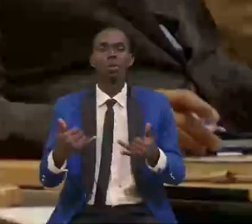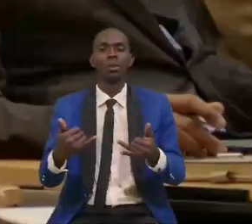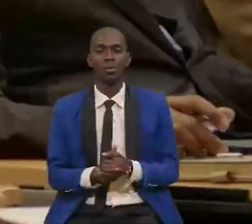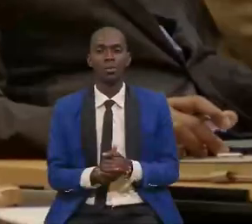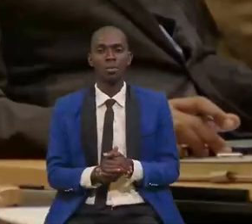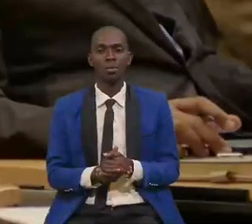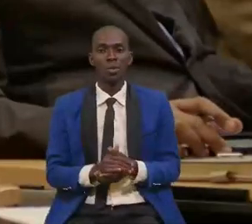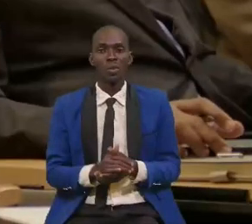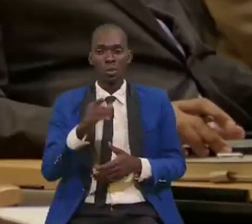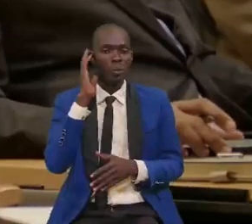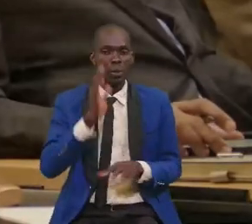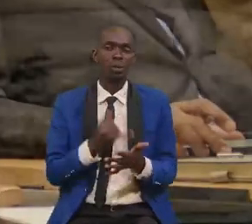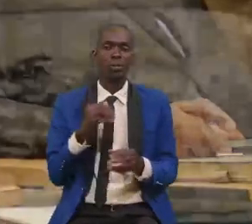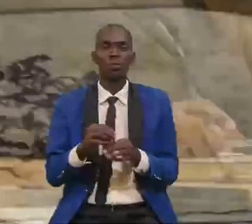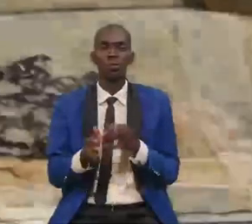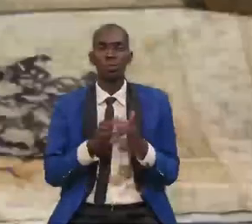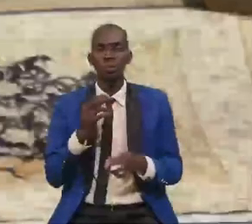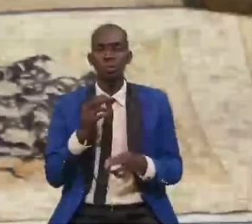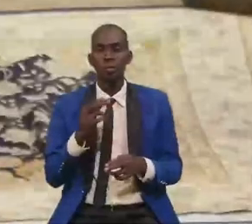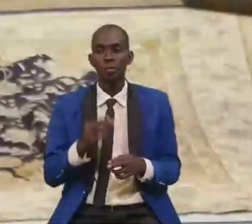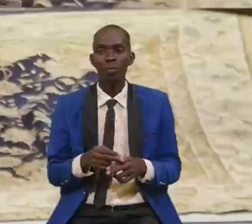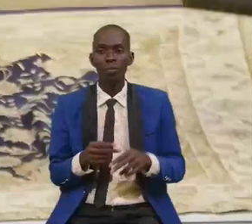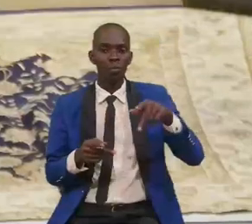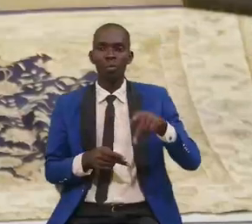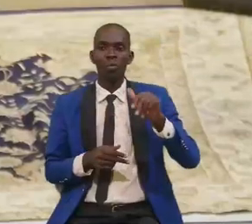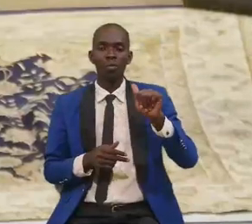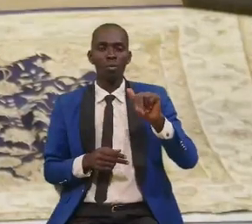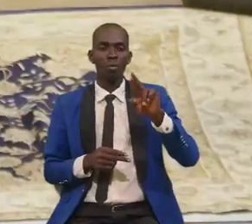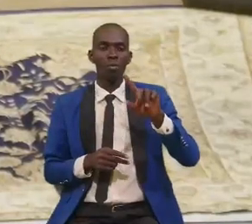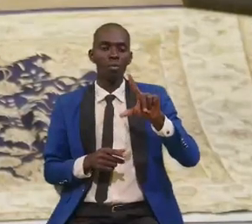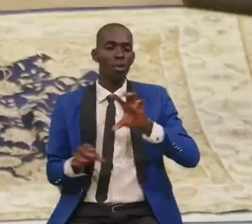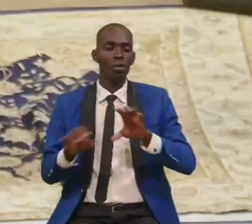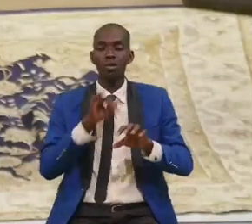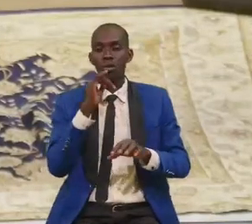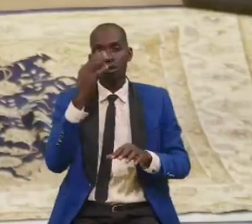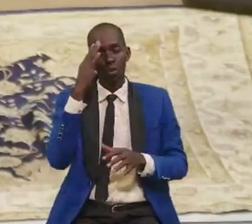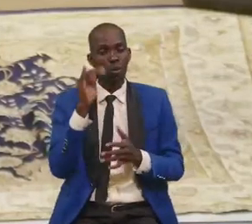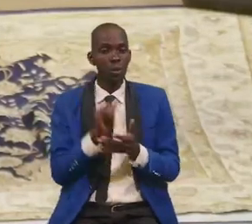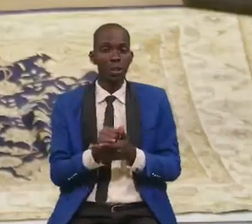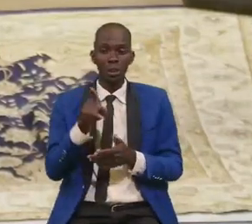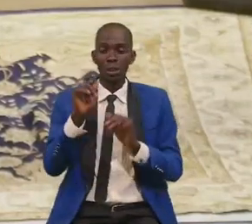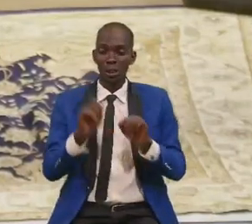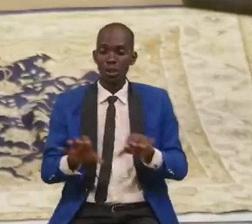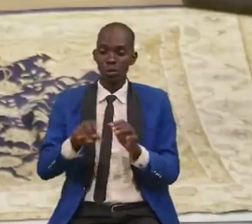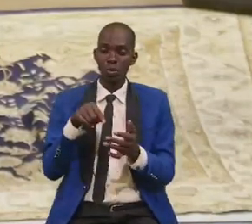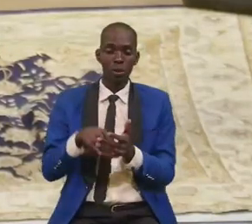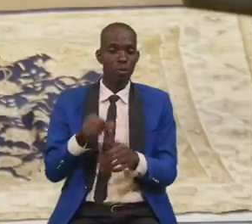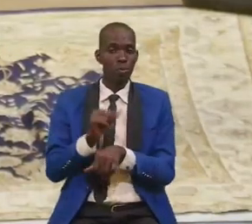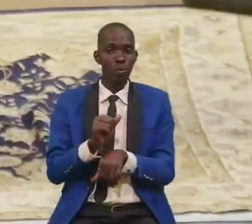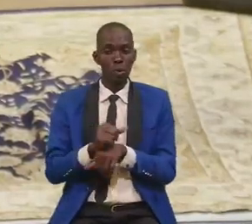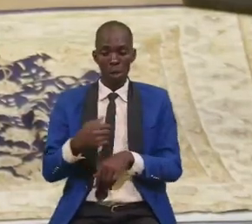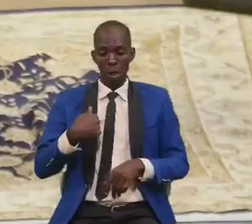feras. Paul ne savait pas qu'il pouvait faire quelque chose de ce genre. Mais il l'a fait. Je ne savais